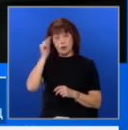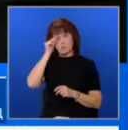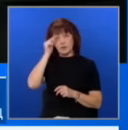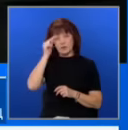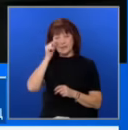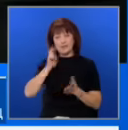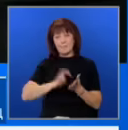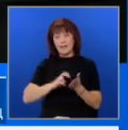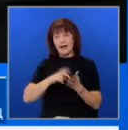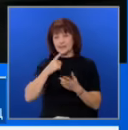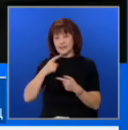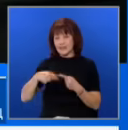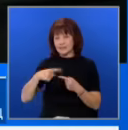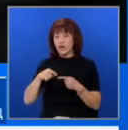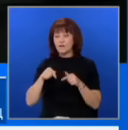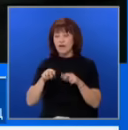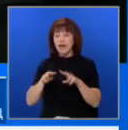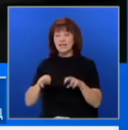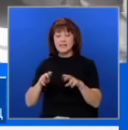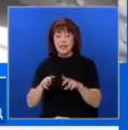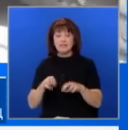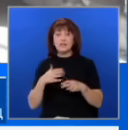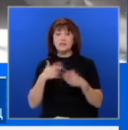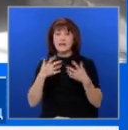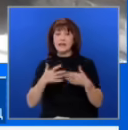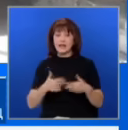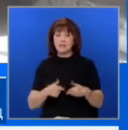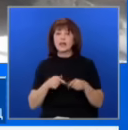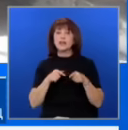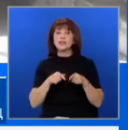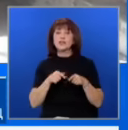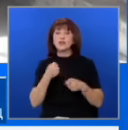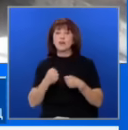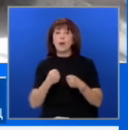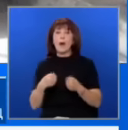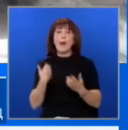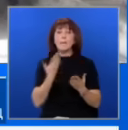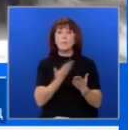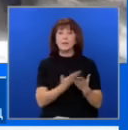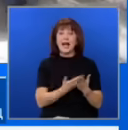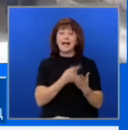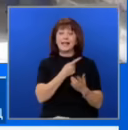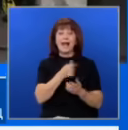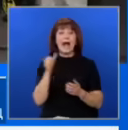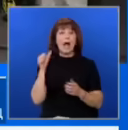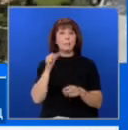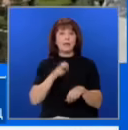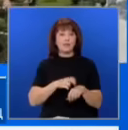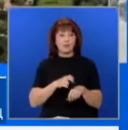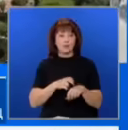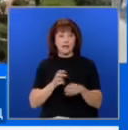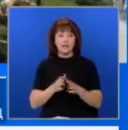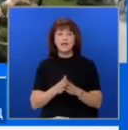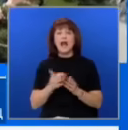за развитие. По това разследване има данни, че Румен Гайтански е подарил този автомобил на Ахмет Доган. Плавателният съд,